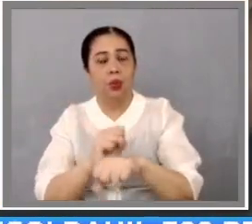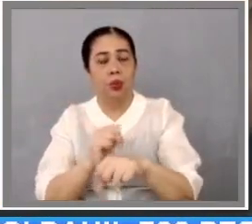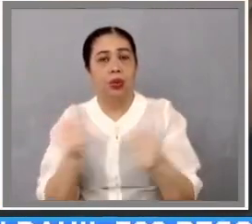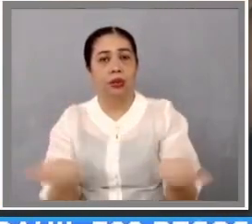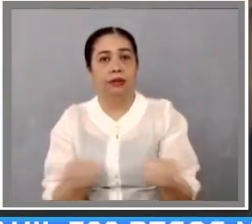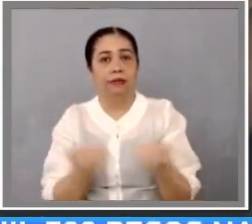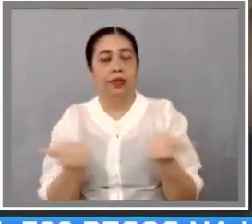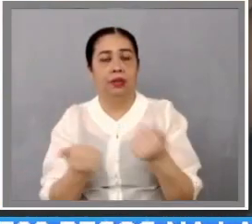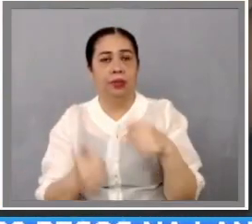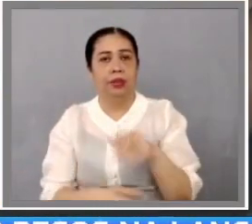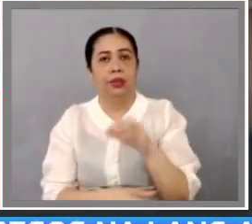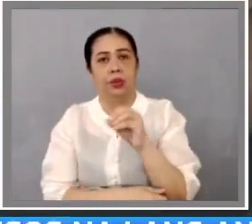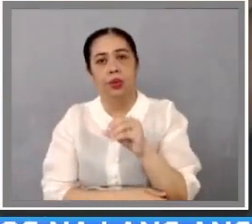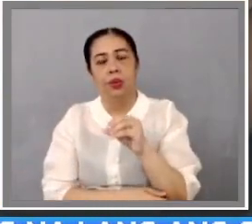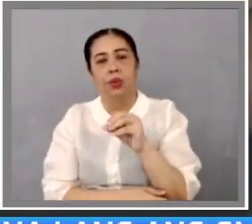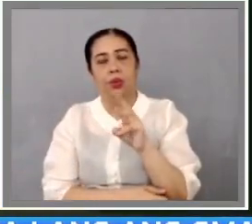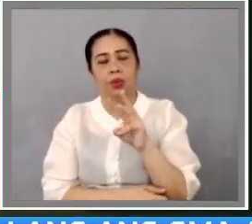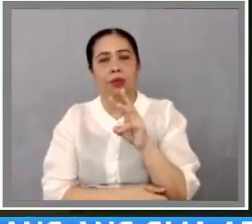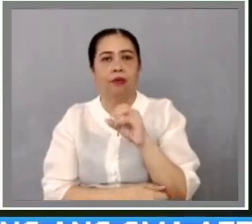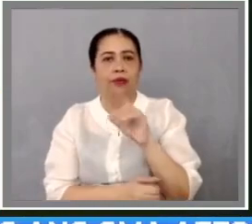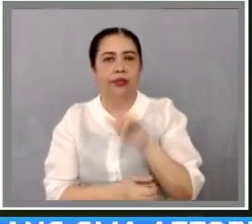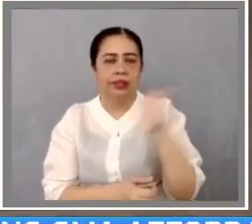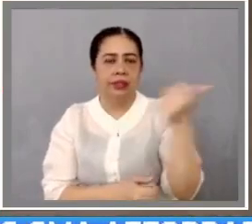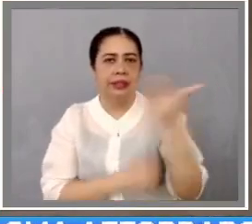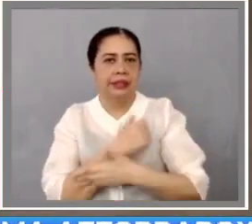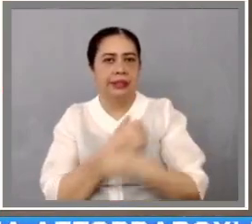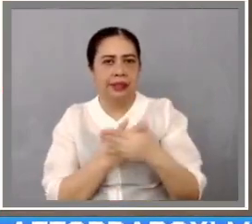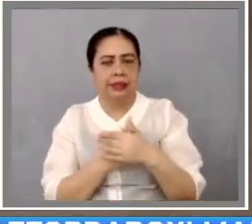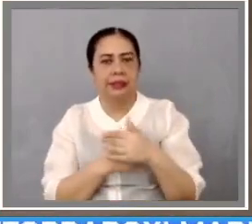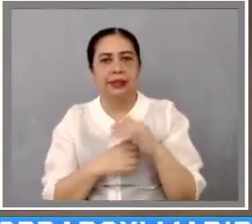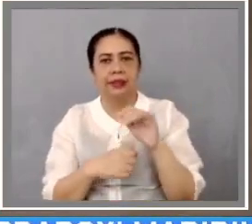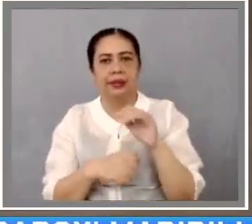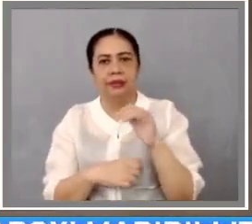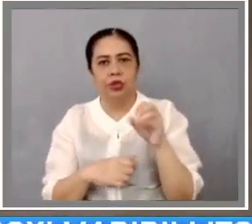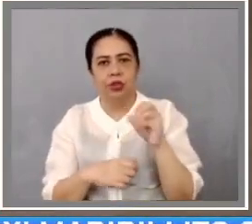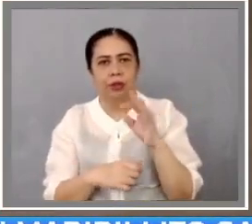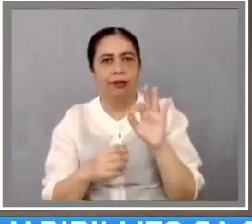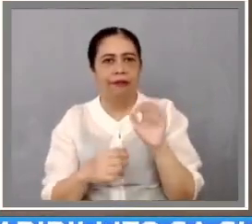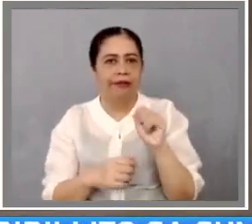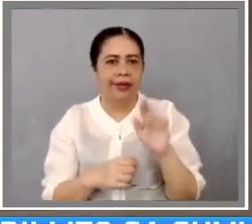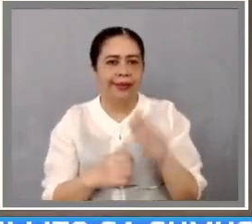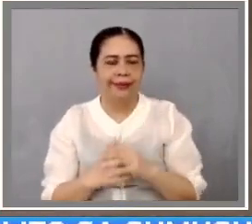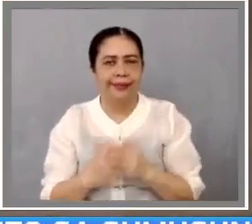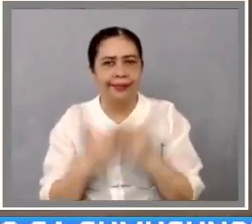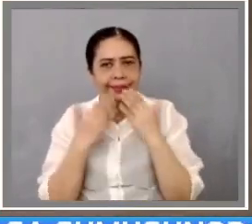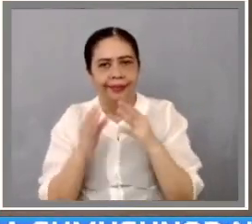Overseas Mega Jobs Fair. Rafi? Maraming salamat, Maki Pulido.